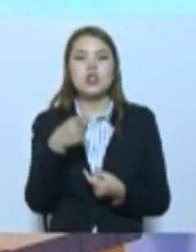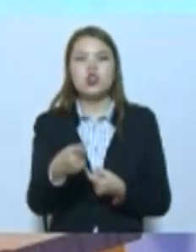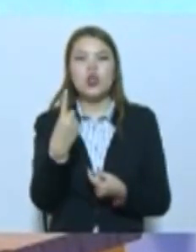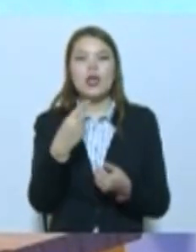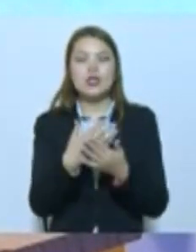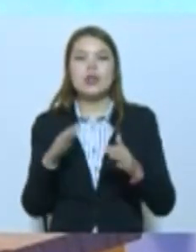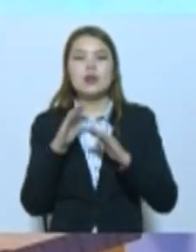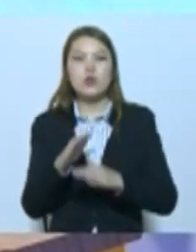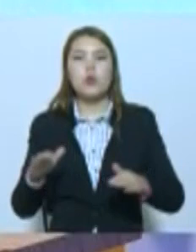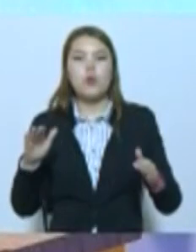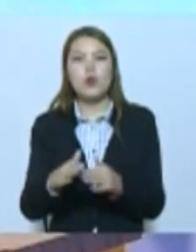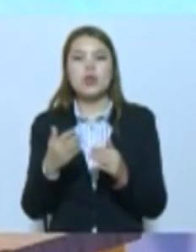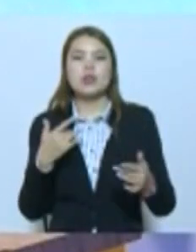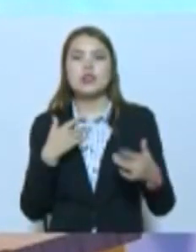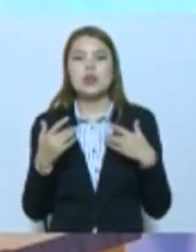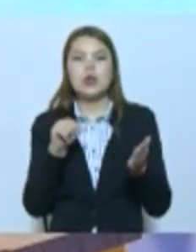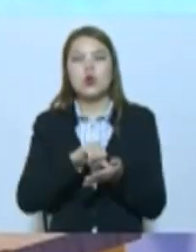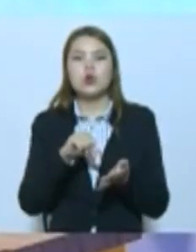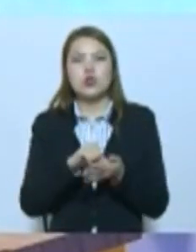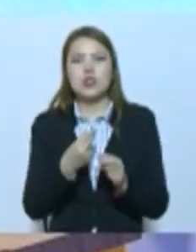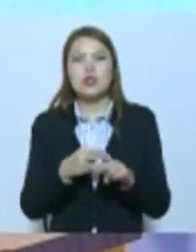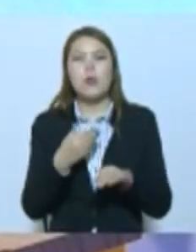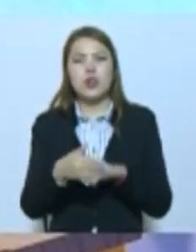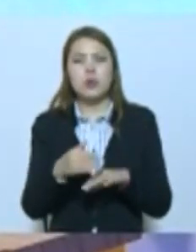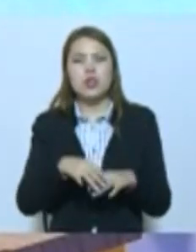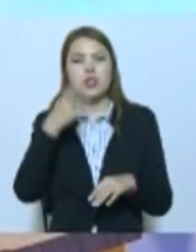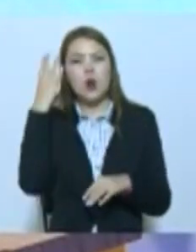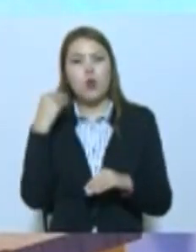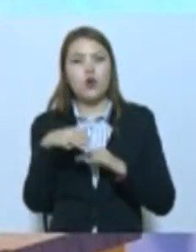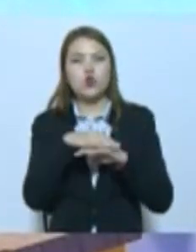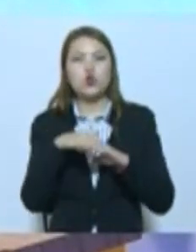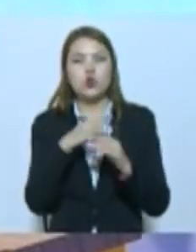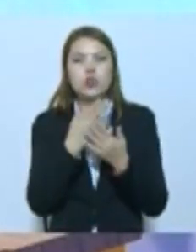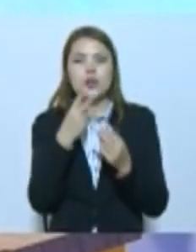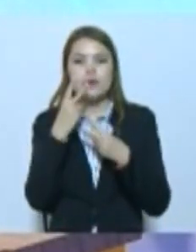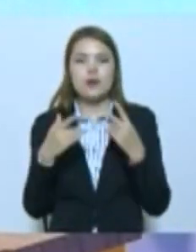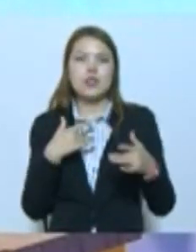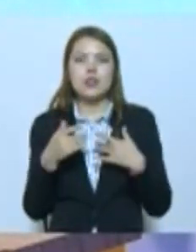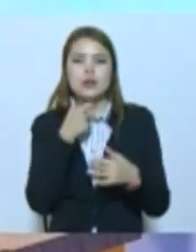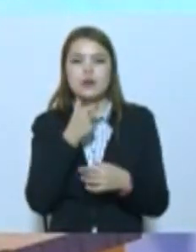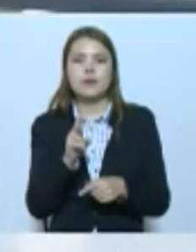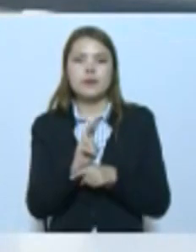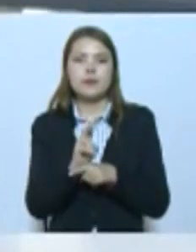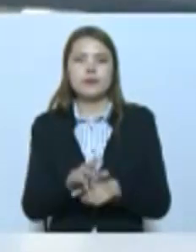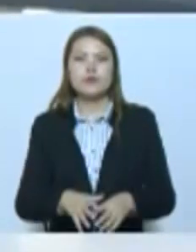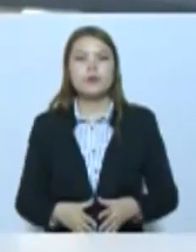прославила произведение, которое постепенно забывается народом. Лекцию «Концерт из трех этапов» посетила и моя коллега.